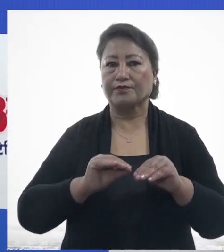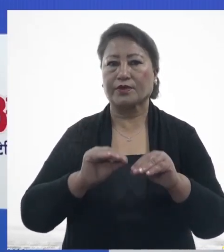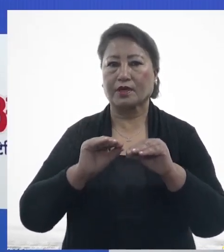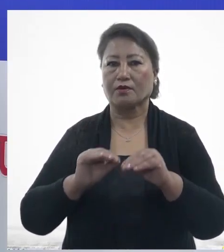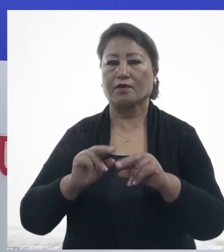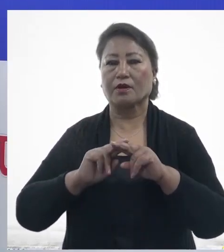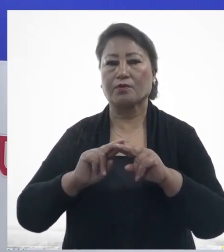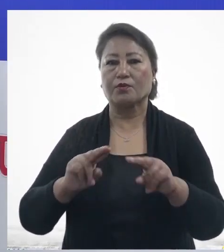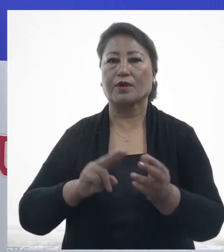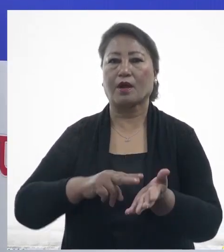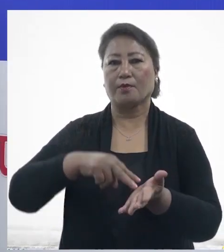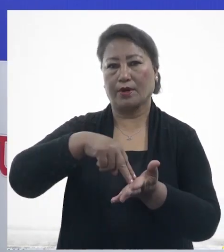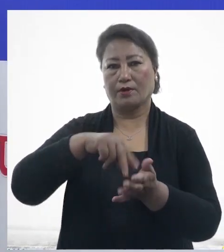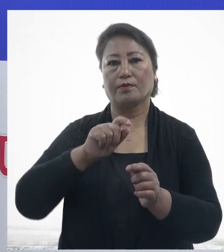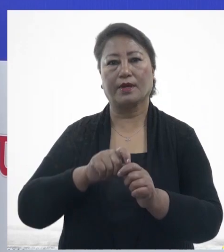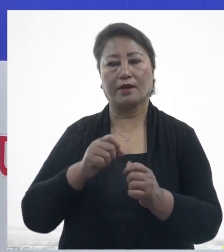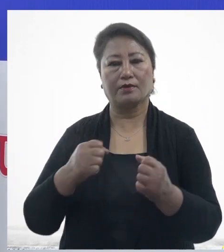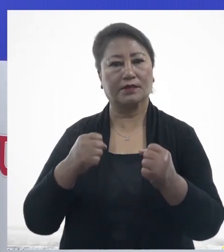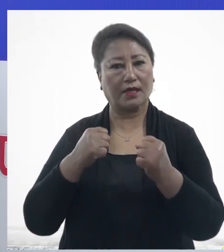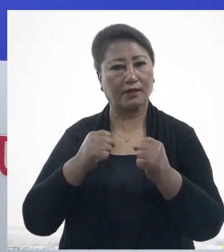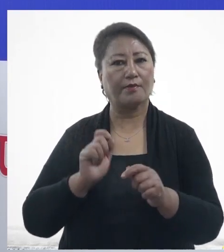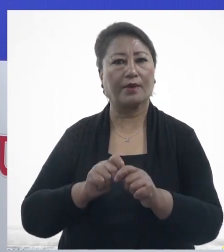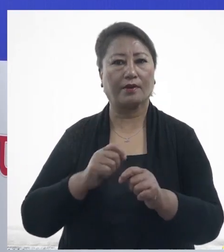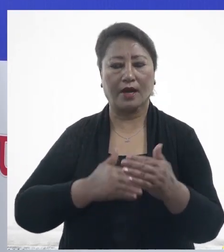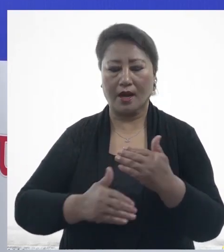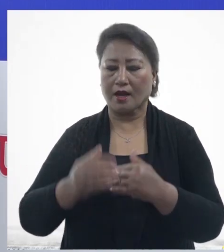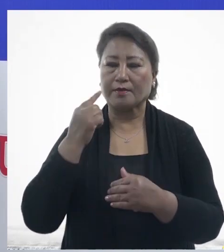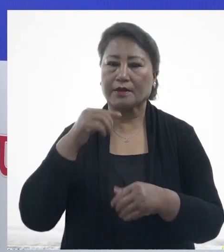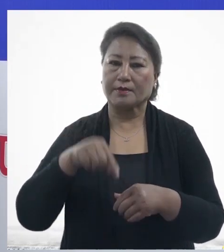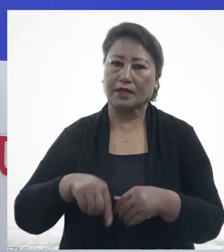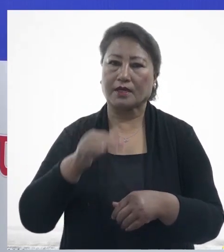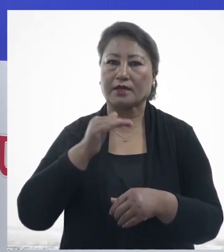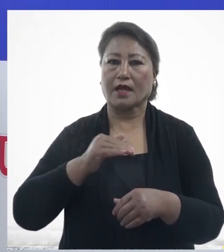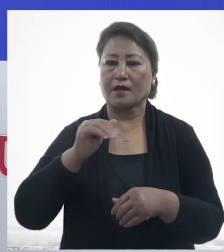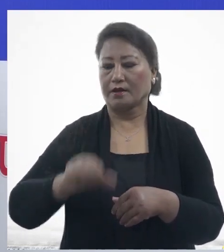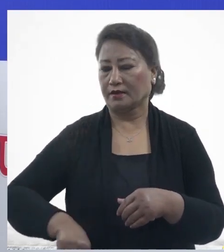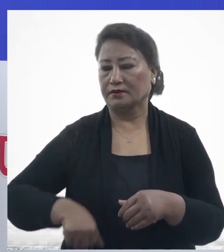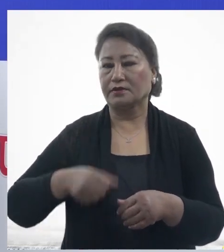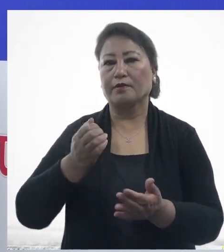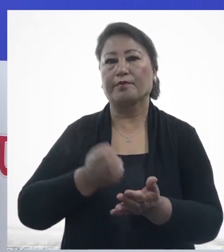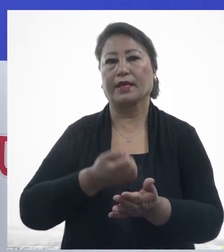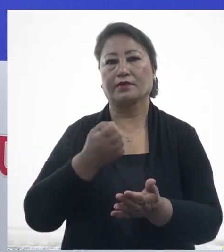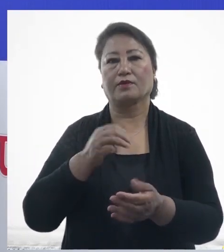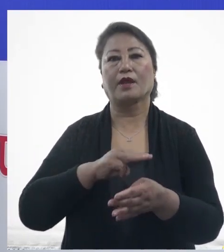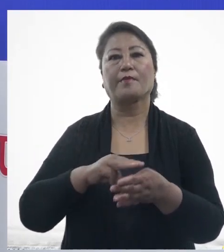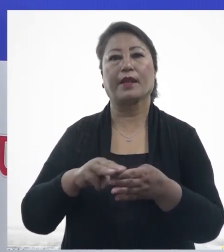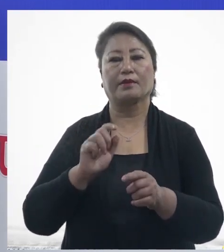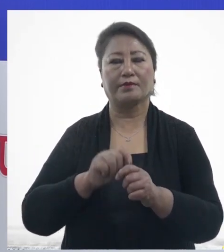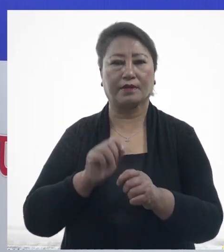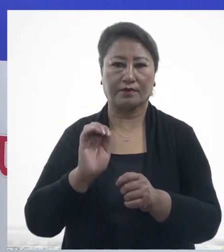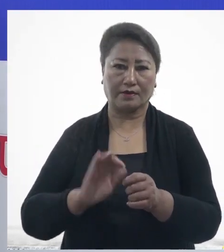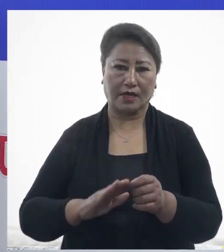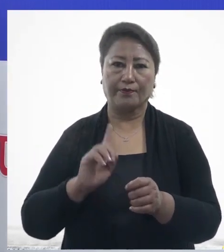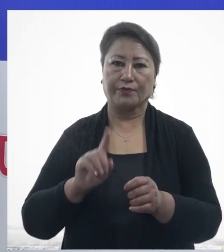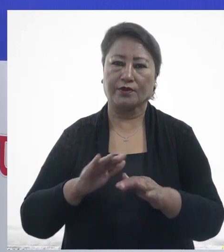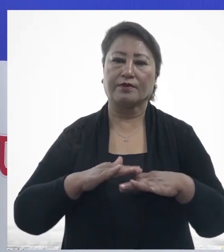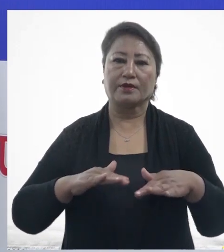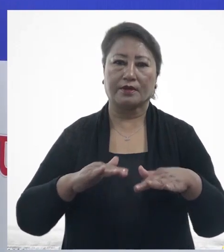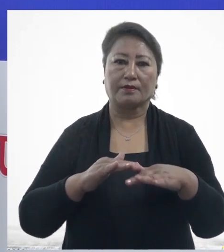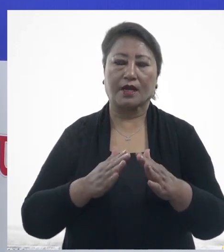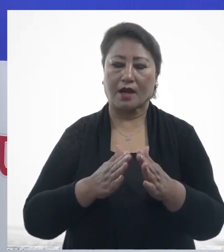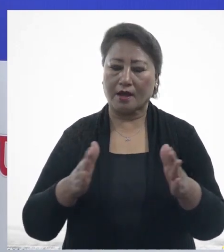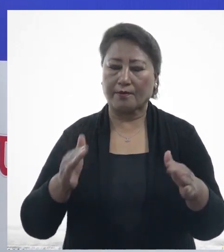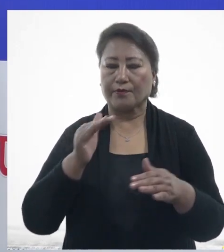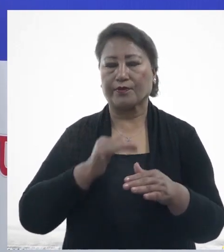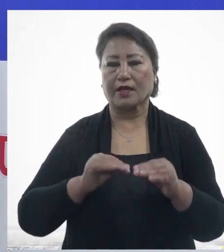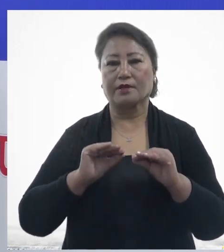उहाँलाई पोख्त पार्न सकौँ र उहाँले भोलिको दिनमा त्यही तालिमलाई चाहिँ आफ्नो जीविकोपार्जनको एउटा माध्यम बनाउन सक्नुहोस्। त्यो आधारले चाहिँ हामीले चाहिँ लामो खालको ट्रेनिङहरू